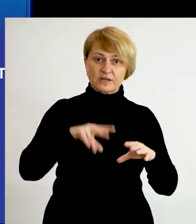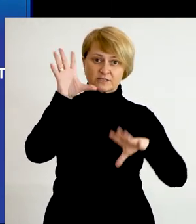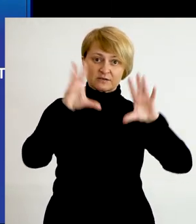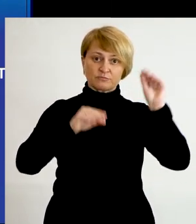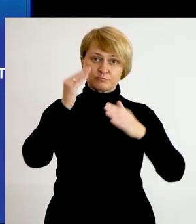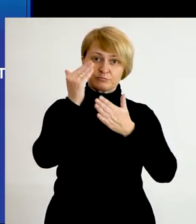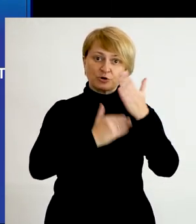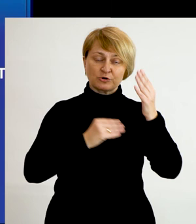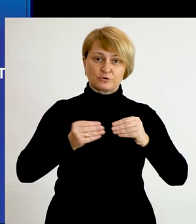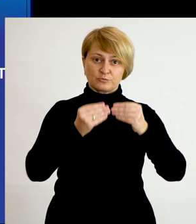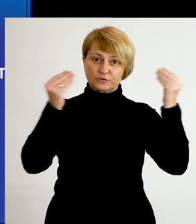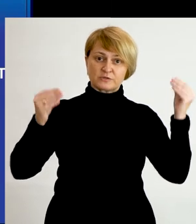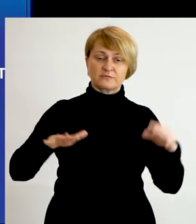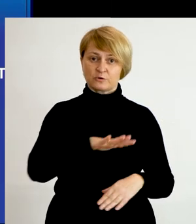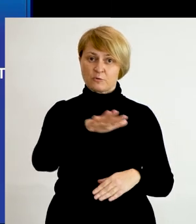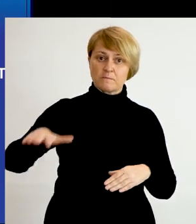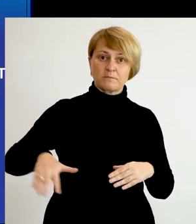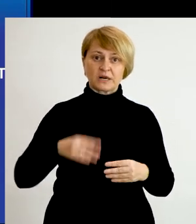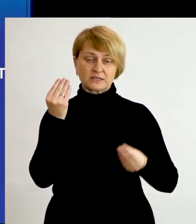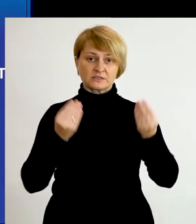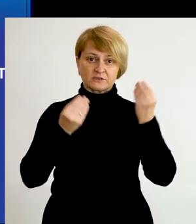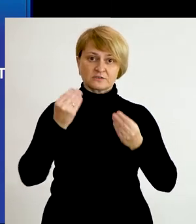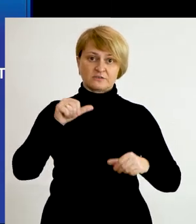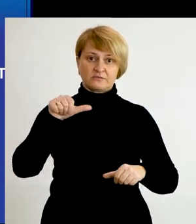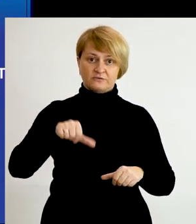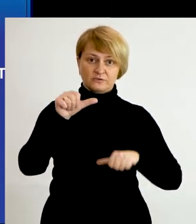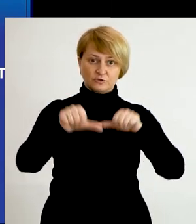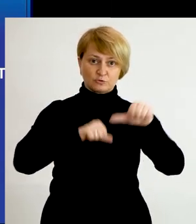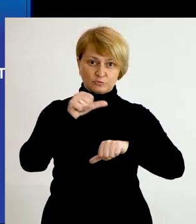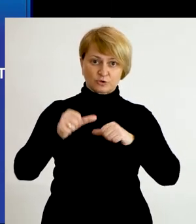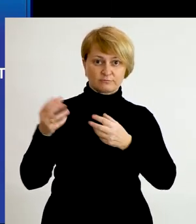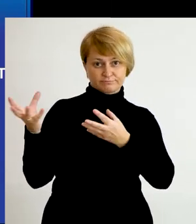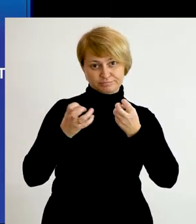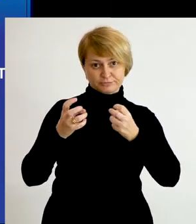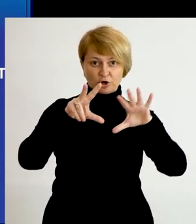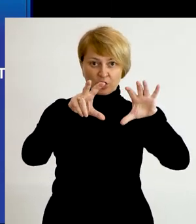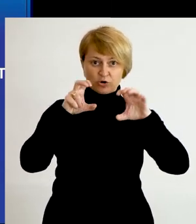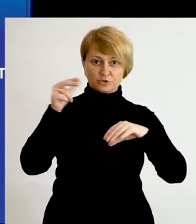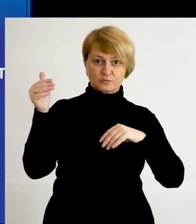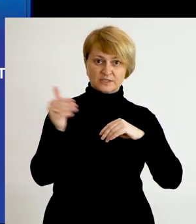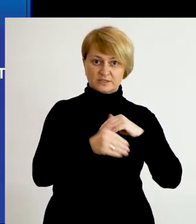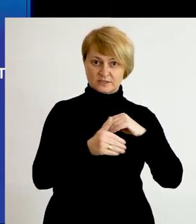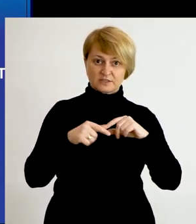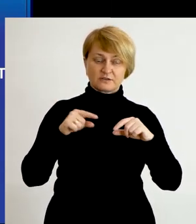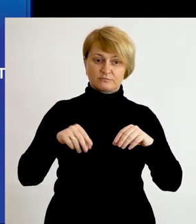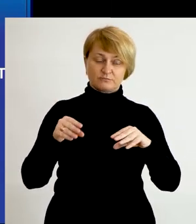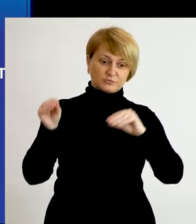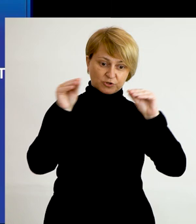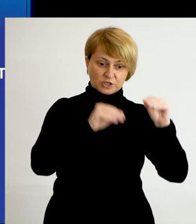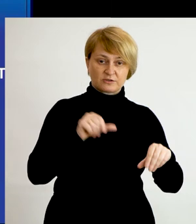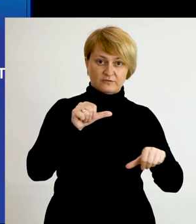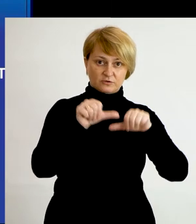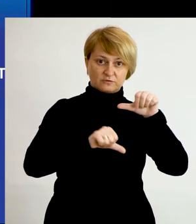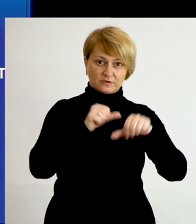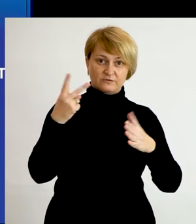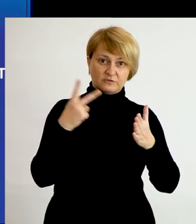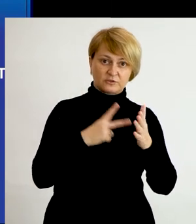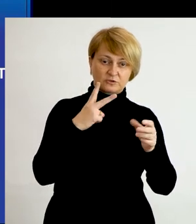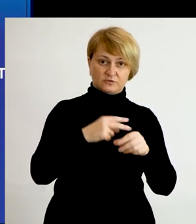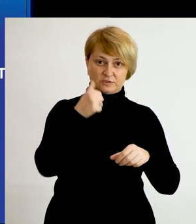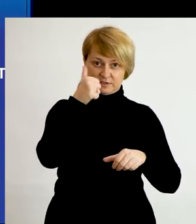wraca do budżetu program rozwoju placów zabaw. My w tym roku ściągnęliśmy 800 tysięcy, które były na to zadanie, przenieśliśmy na ten rok. Dlatego